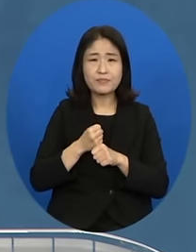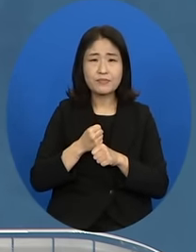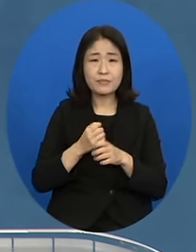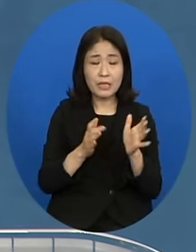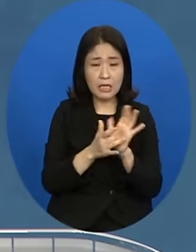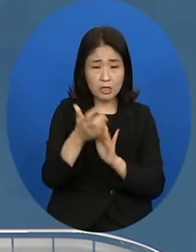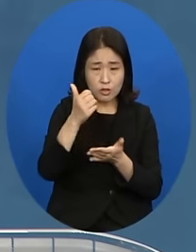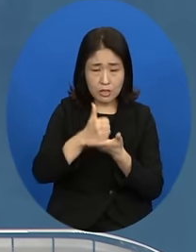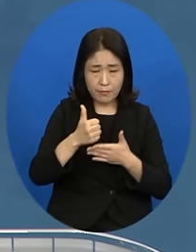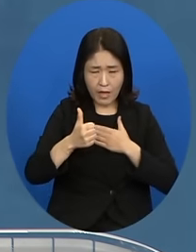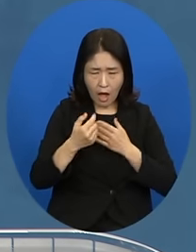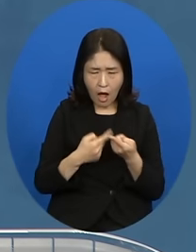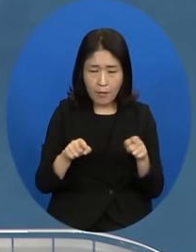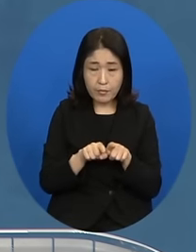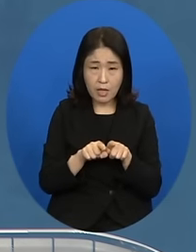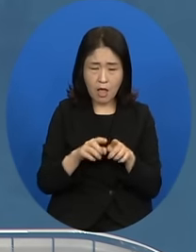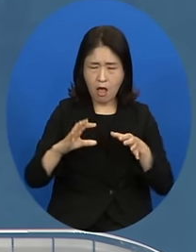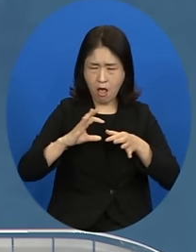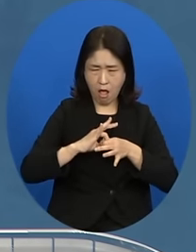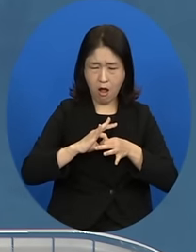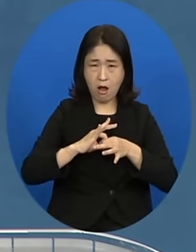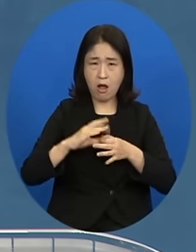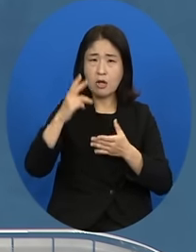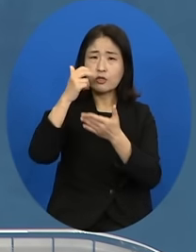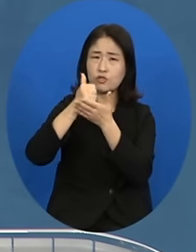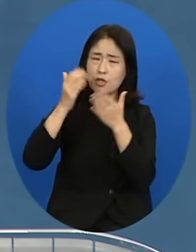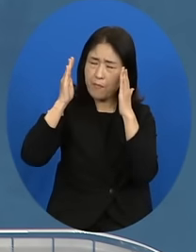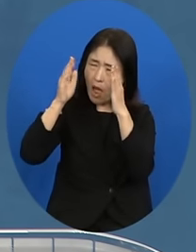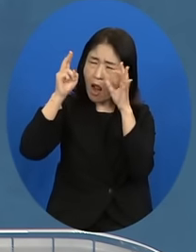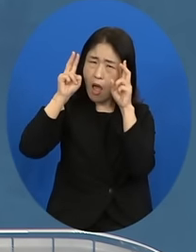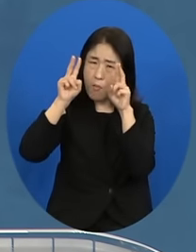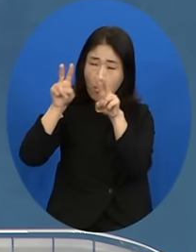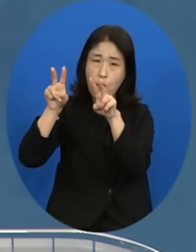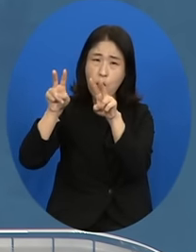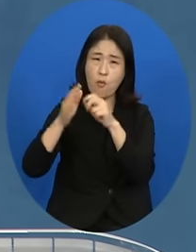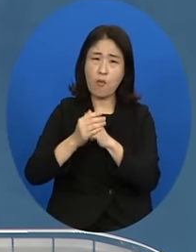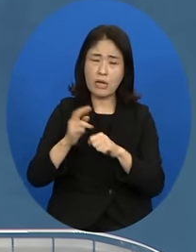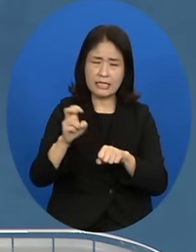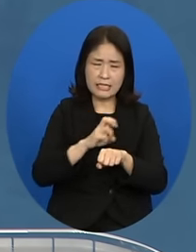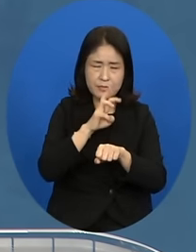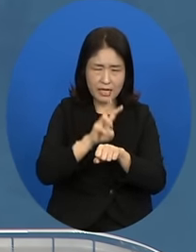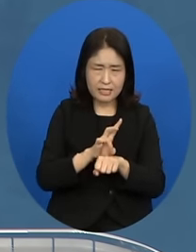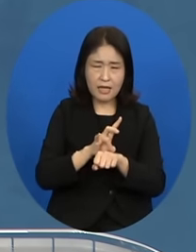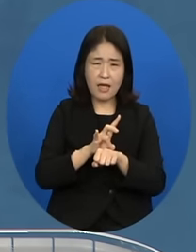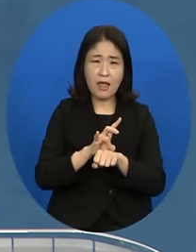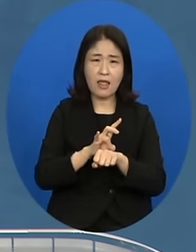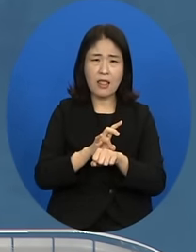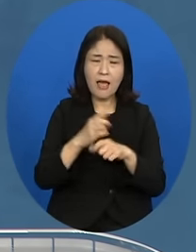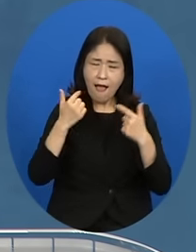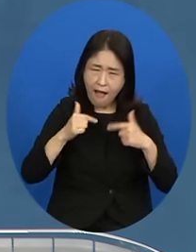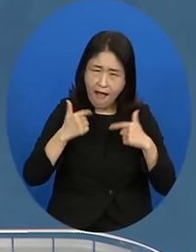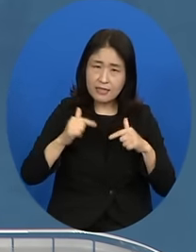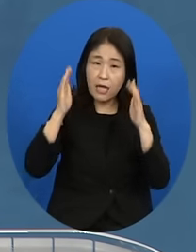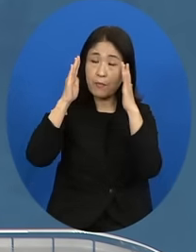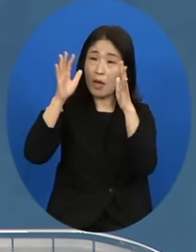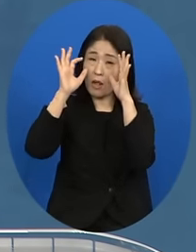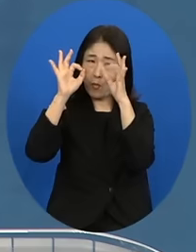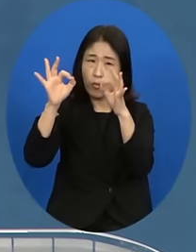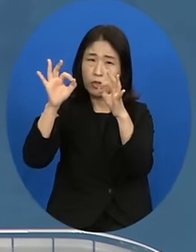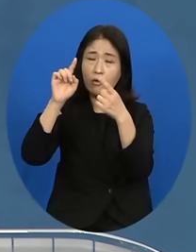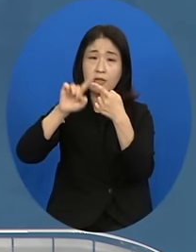예수님은 나와 함께 계시니까 그 주님 바라보라, 24시간 바라보라, 이 말씀대로